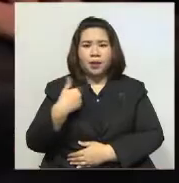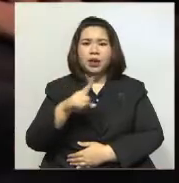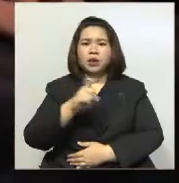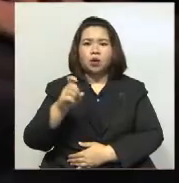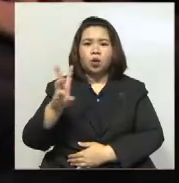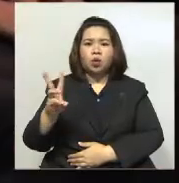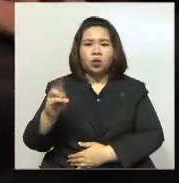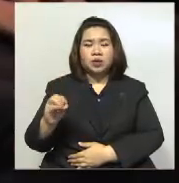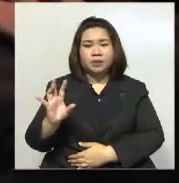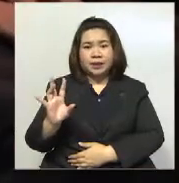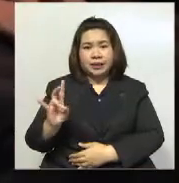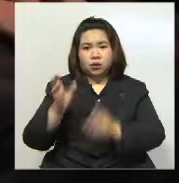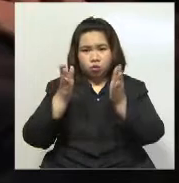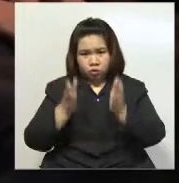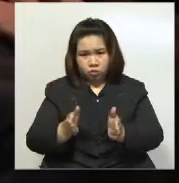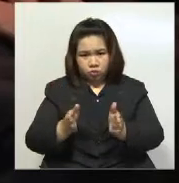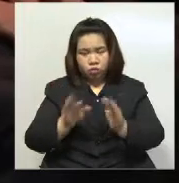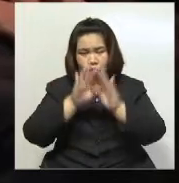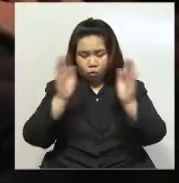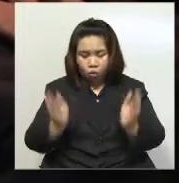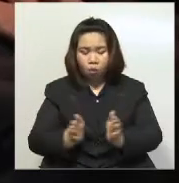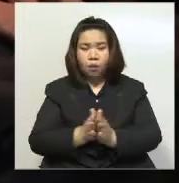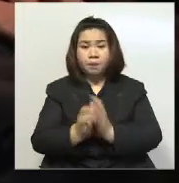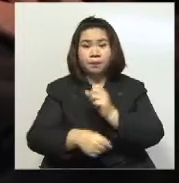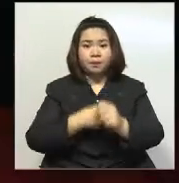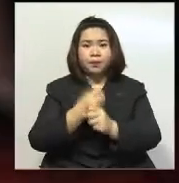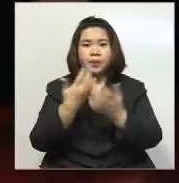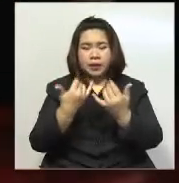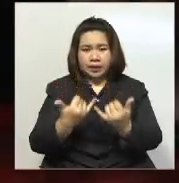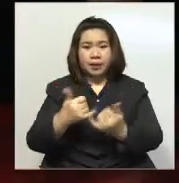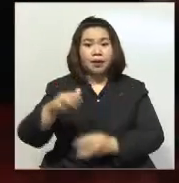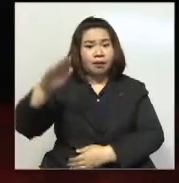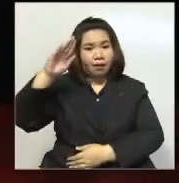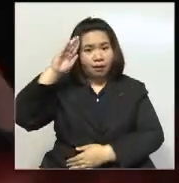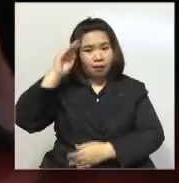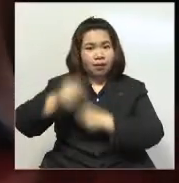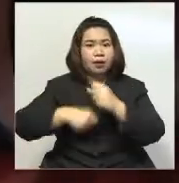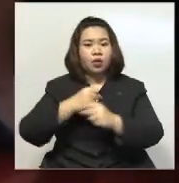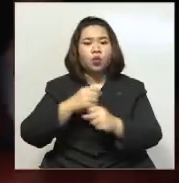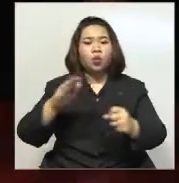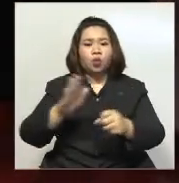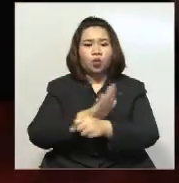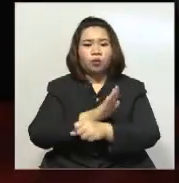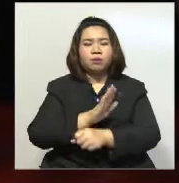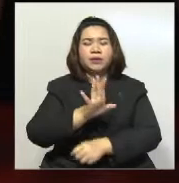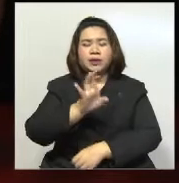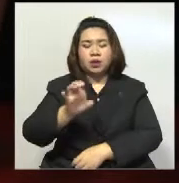อีก167นายด้วยกันรวมทั้งสิ้นนะคะปีนี้มีนายทหารที่เกษียณอายุราชการรว